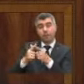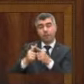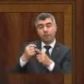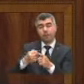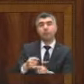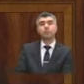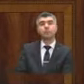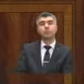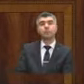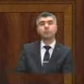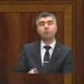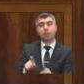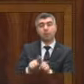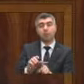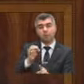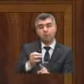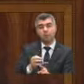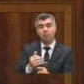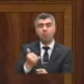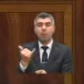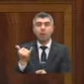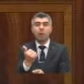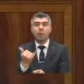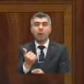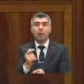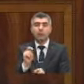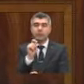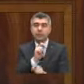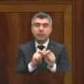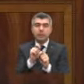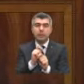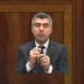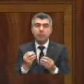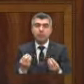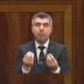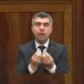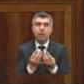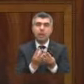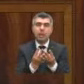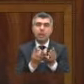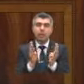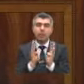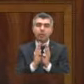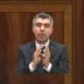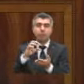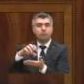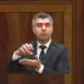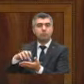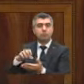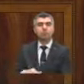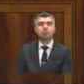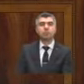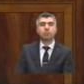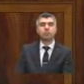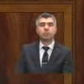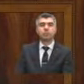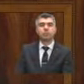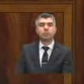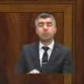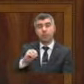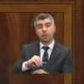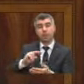التي يتم تحديدها بتنسيق مع اللجان الإقليمية المختصة. كما تم